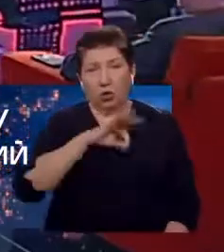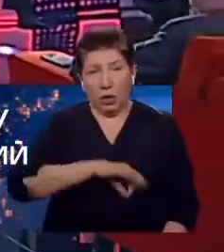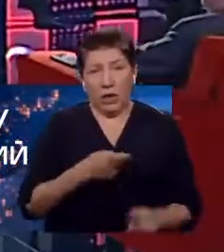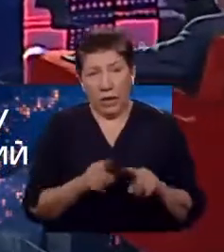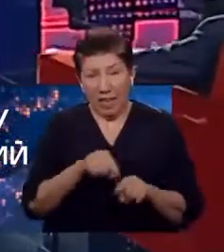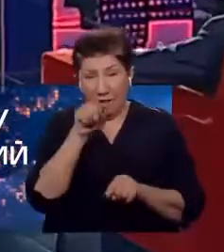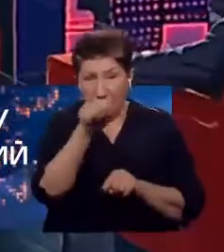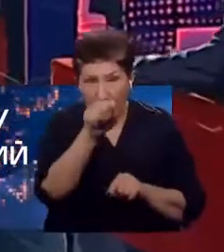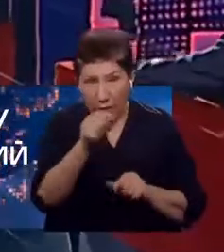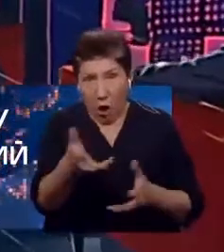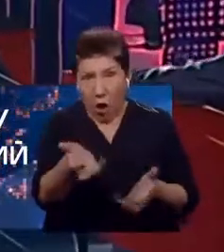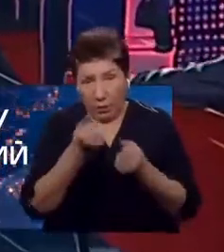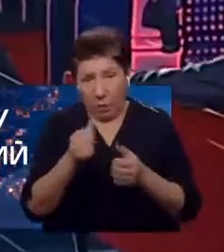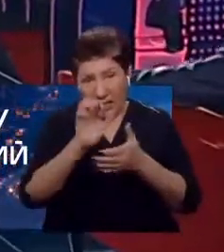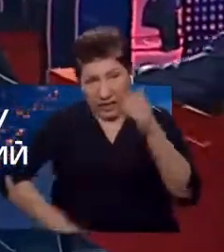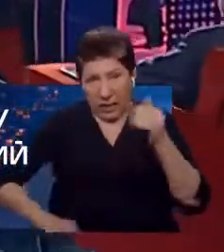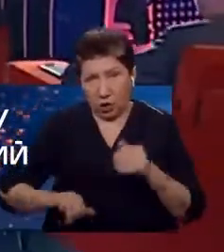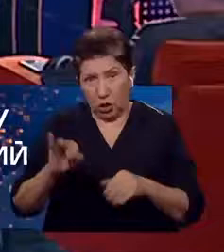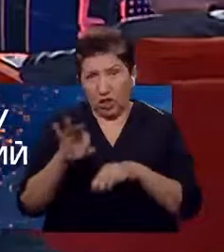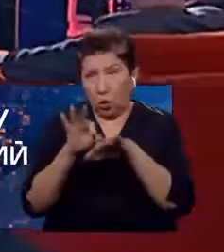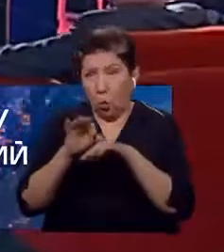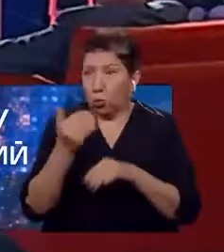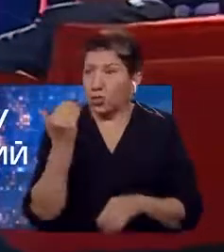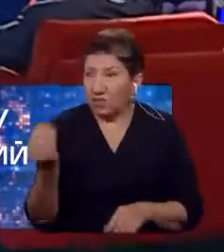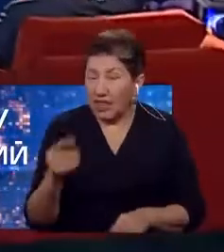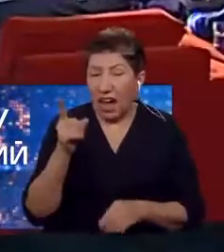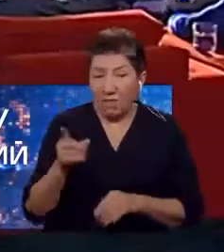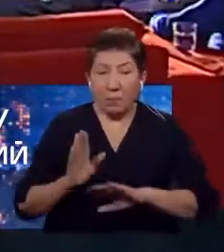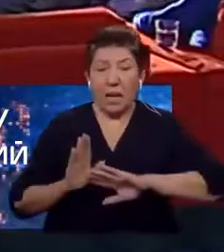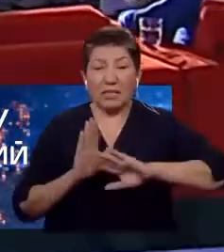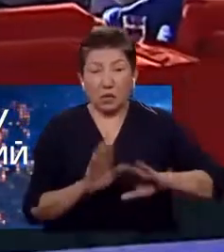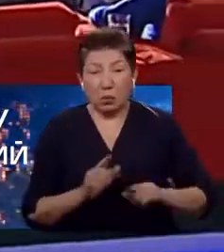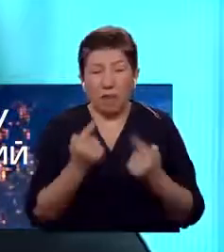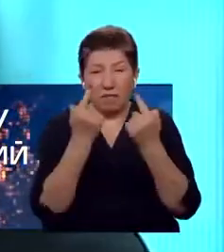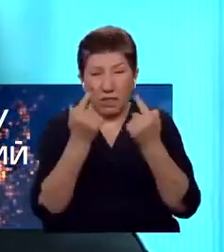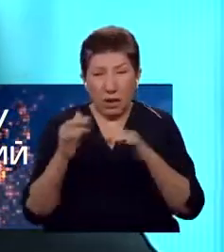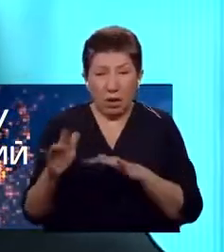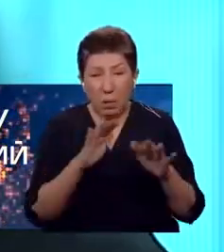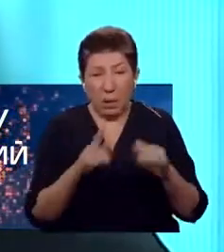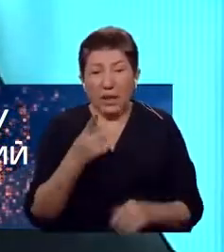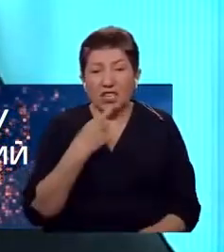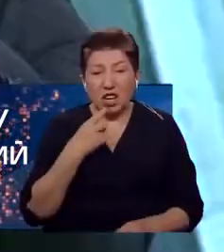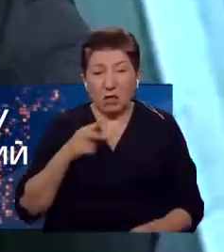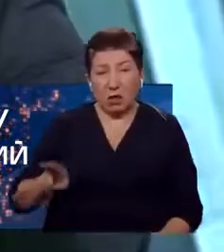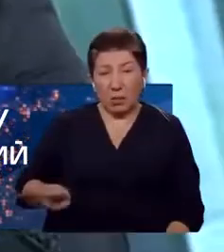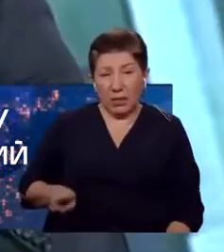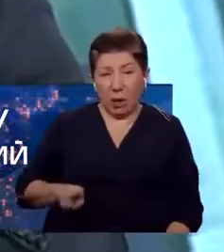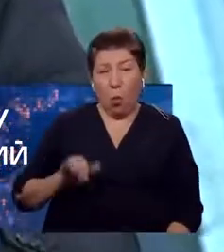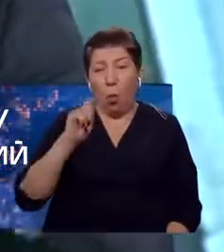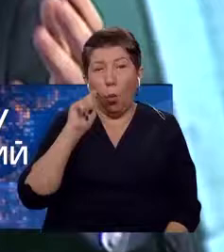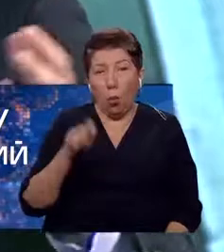вони отримують, здираючи останню шкуру з вас. А вам, як заступнику великої компанії, червоному директору